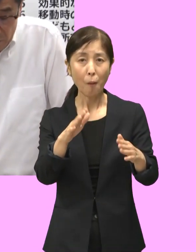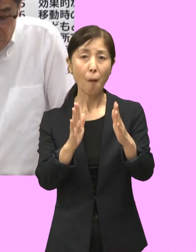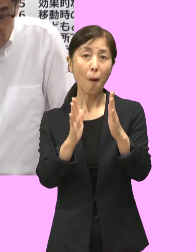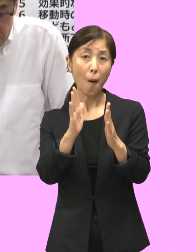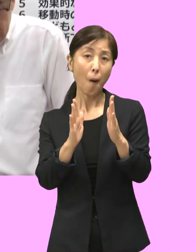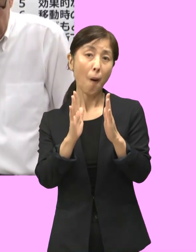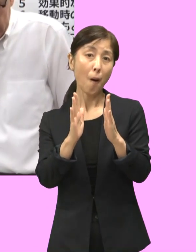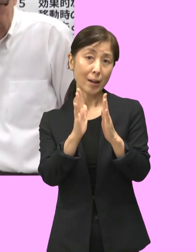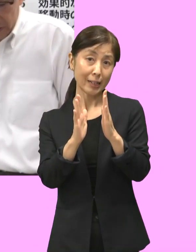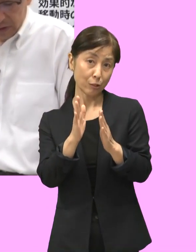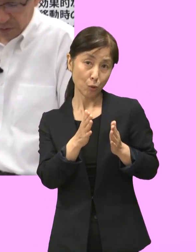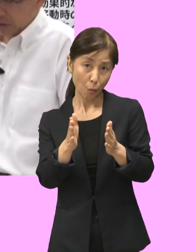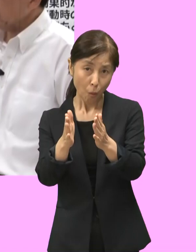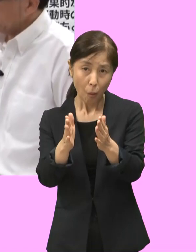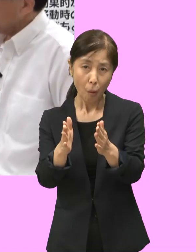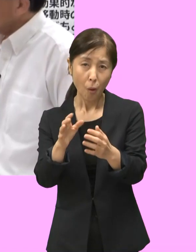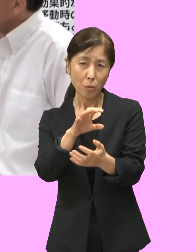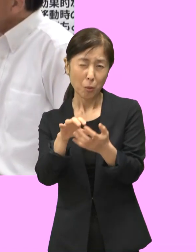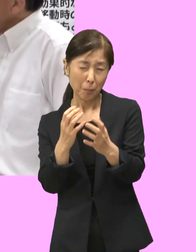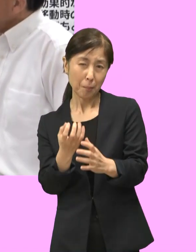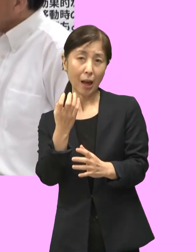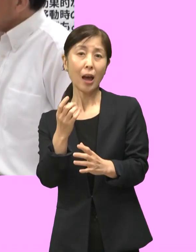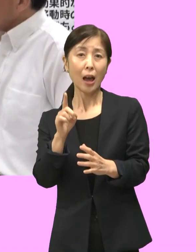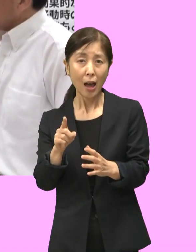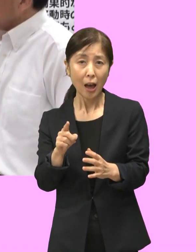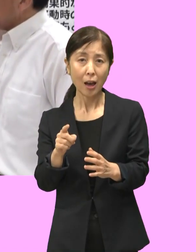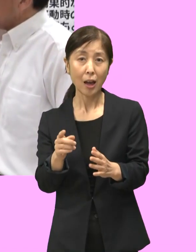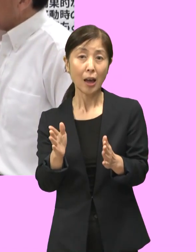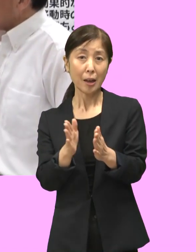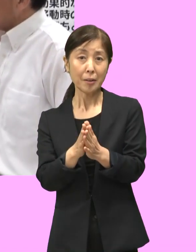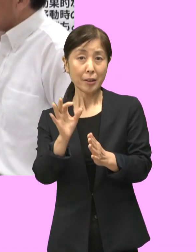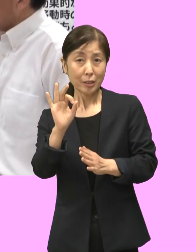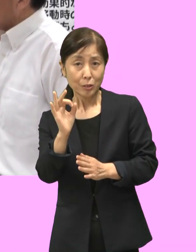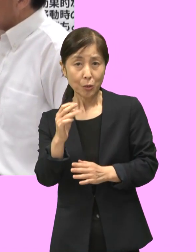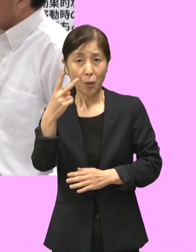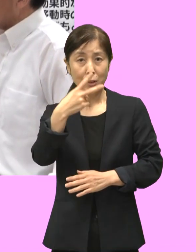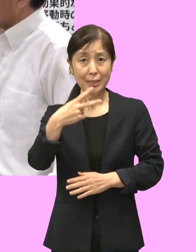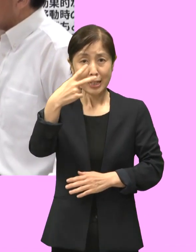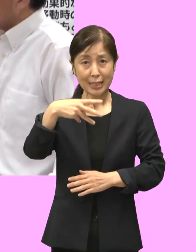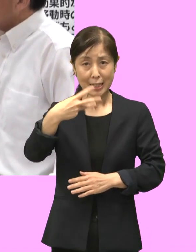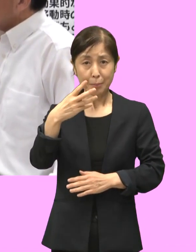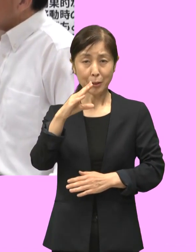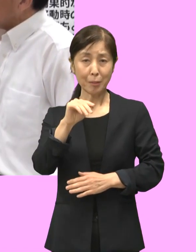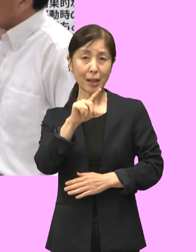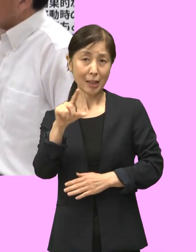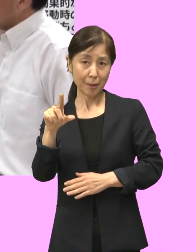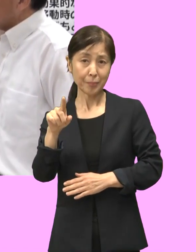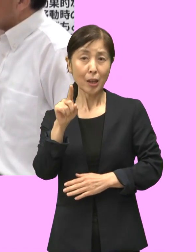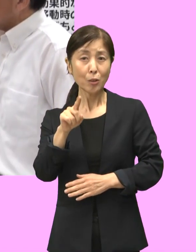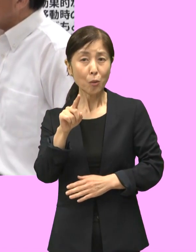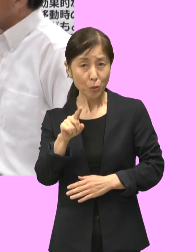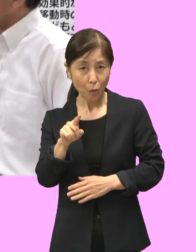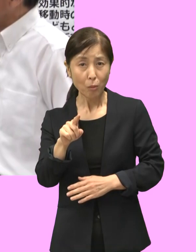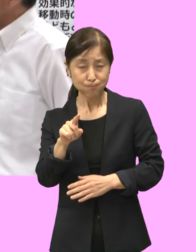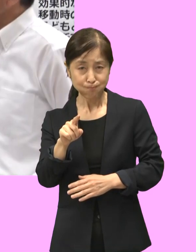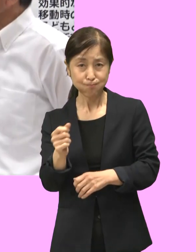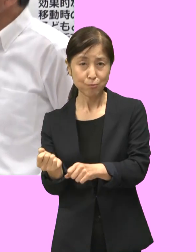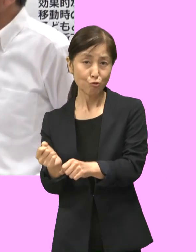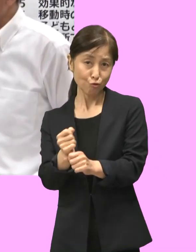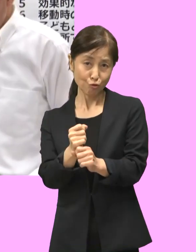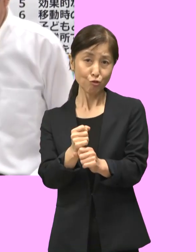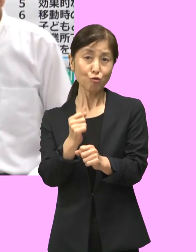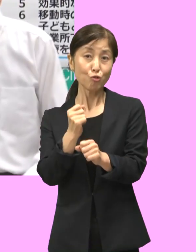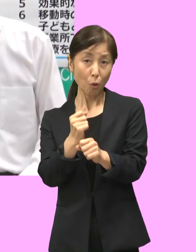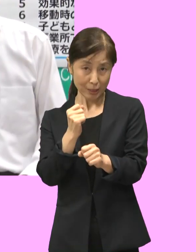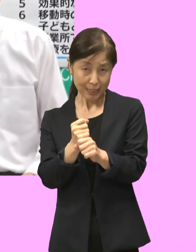の被害が発生をいたしました。合計すると2300万円ぐらいになりまして、この林道の復旧工事